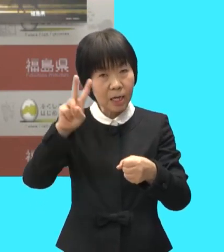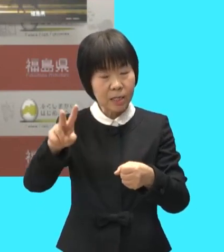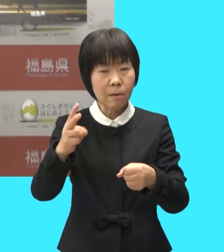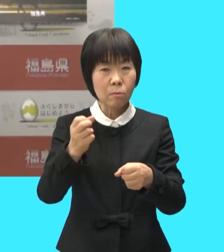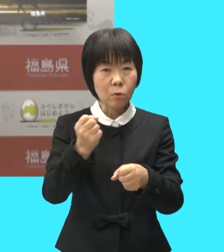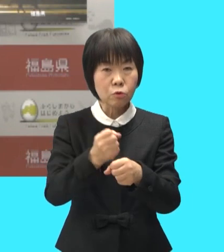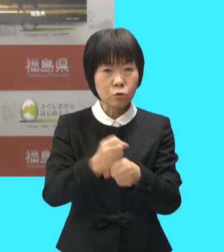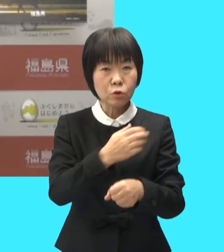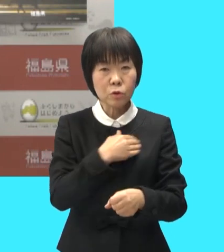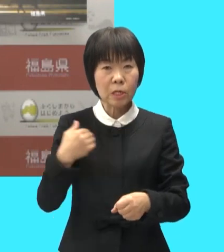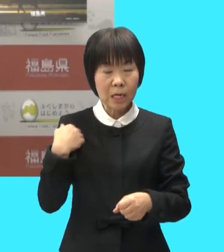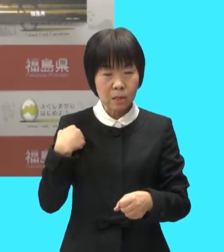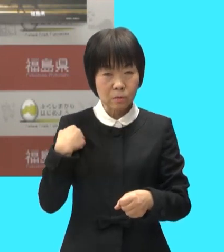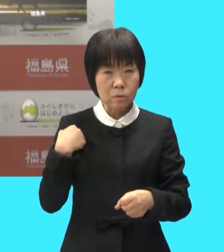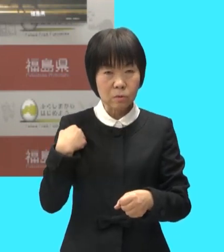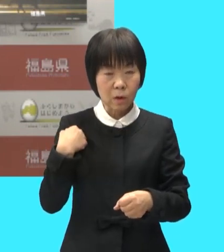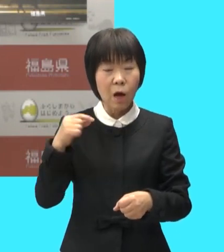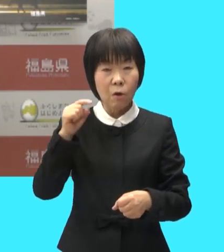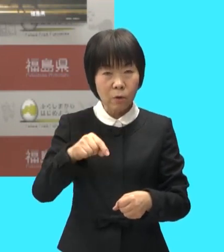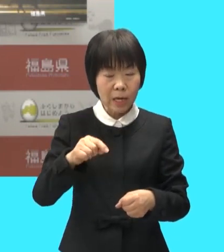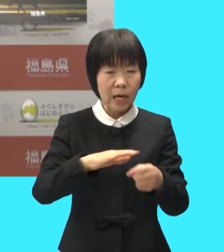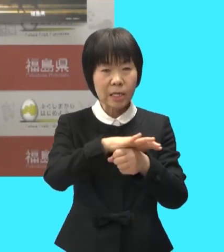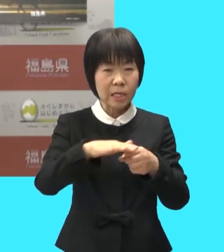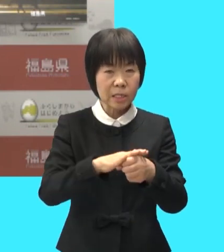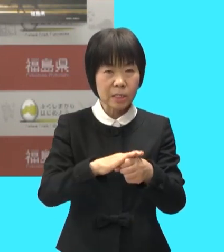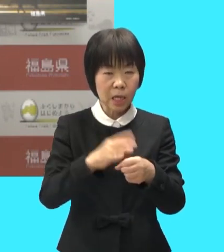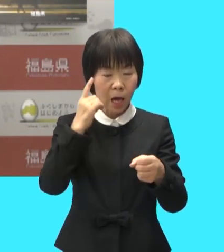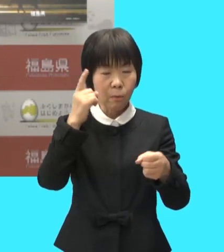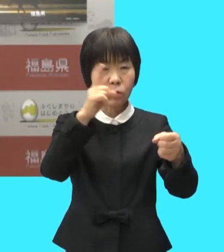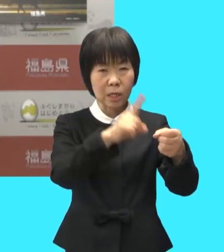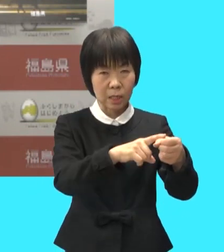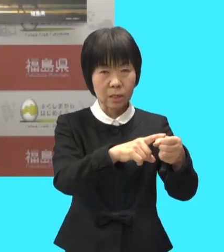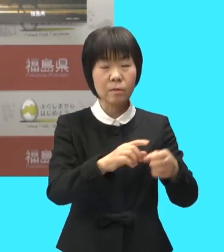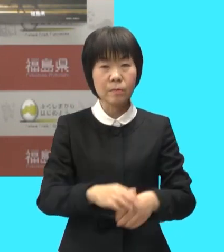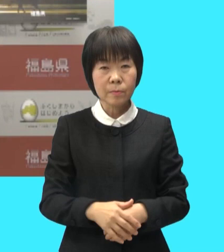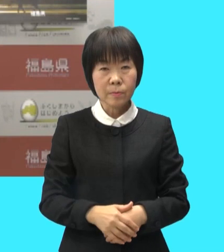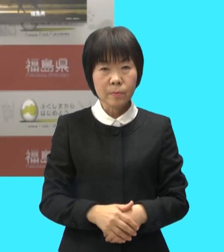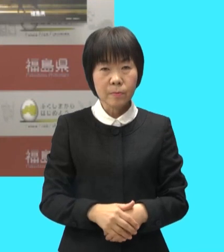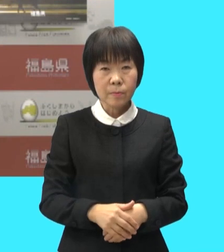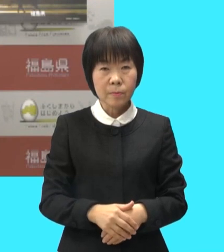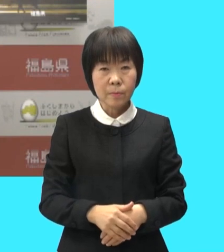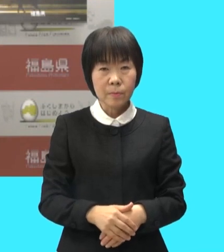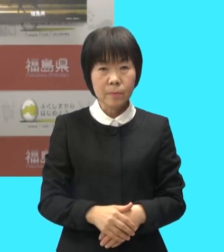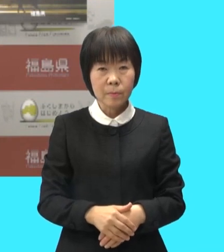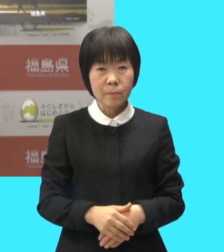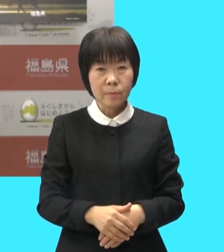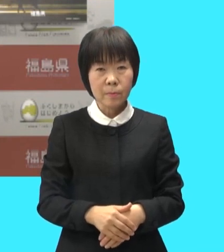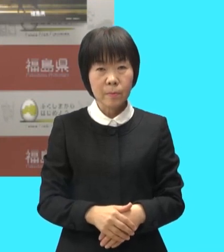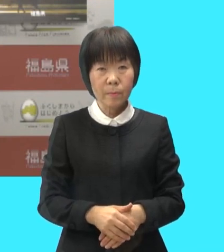、これが推進組織の大切な目的でございます。 他にござい